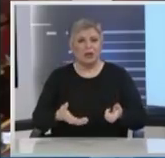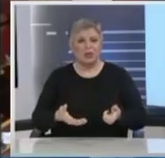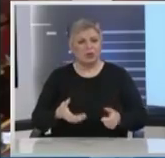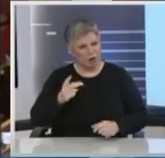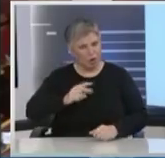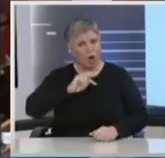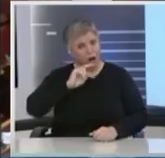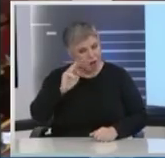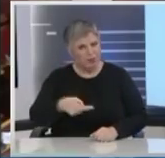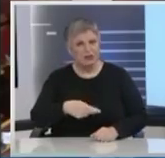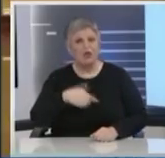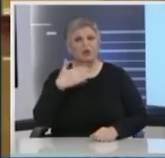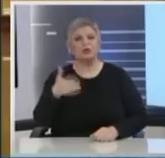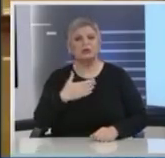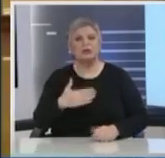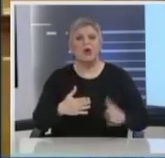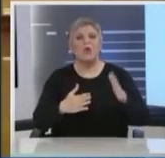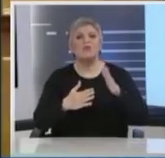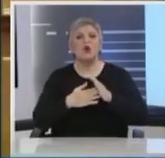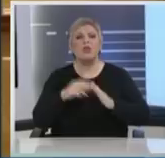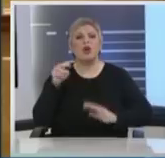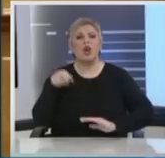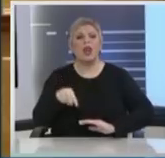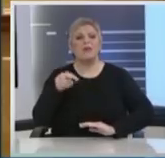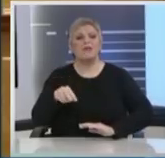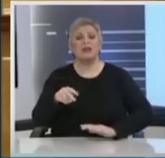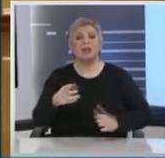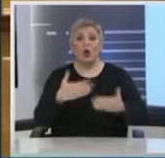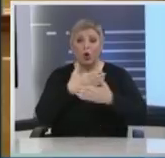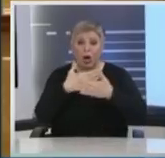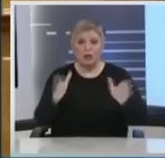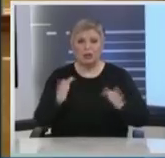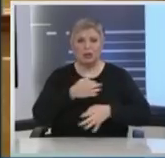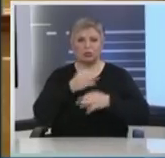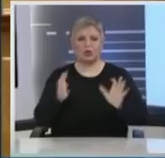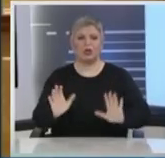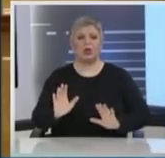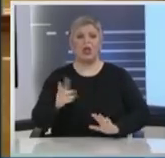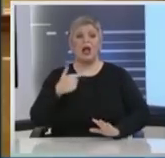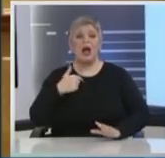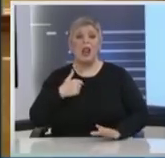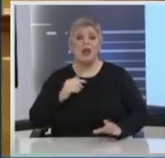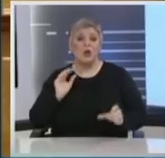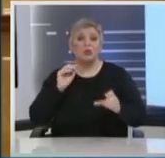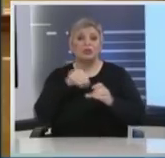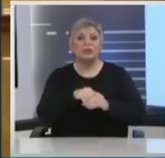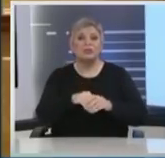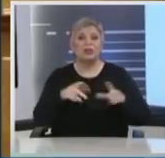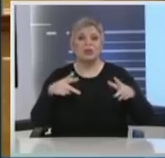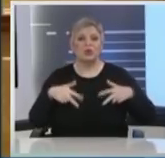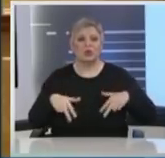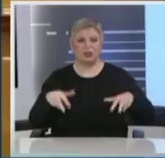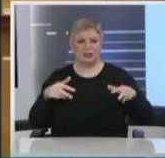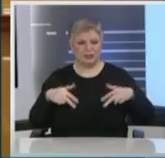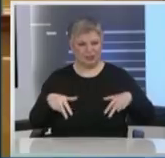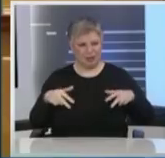Σας απαντώ λοιπόν. Εγώ το λέω δημόσια. Αλλά ο λόγος που βρίσκομαι στην κυβέρνηση μέχρι σήμερα δεν θα έρθει,